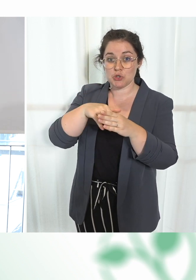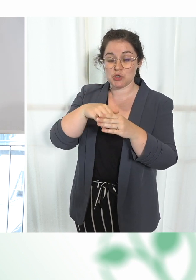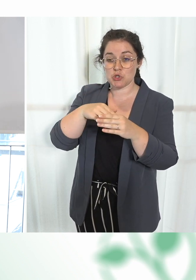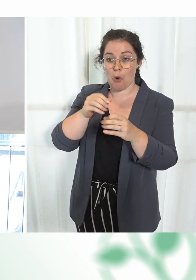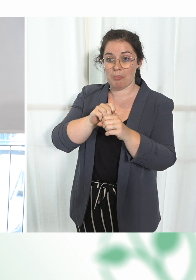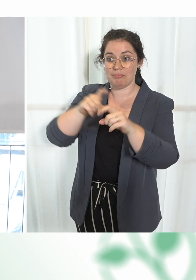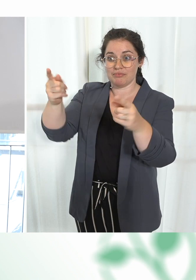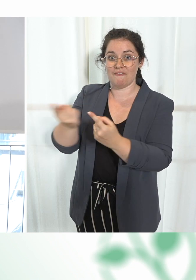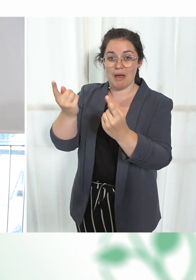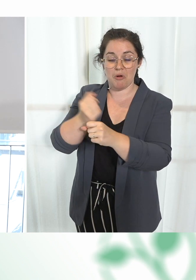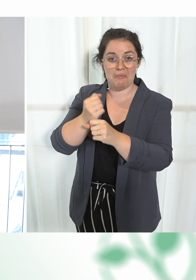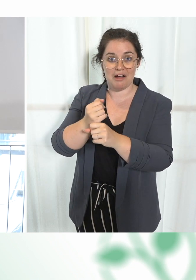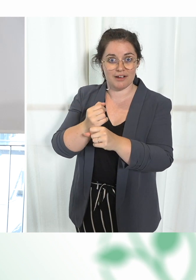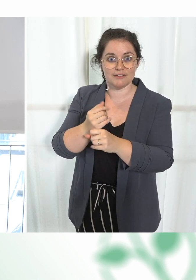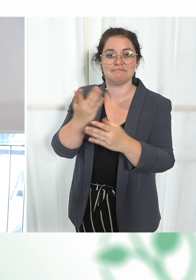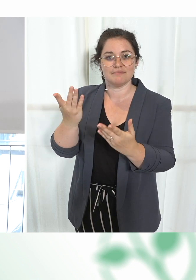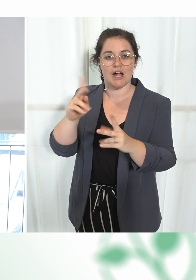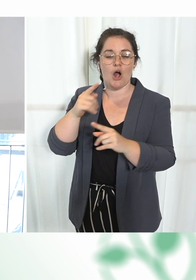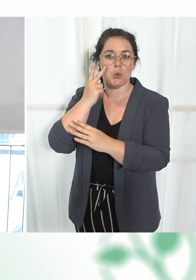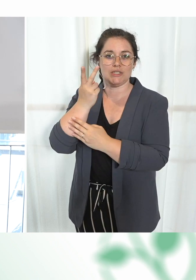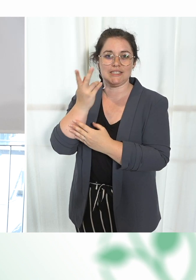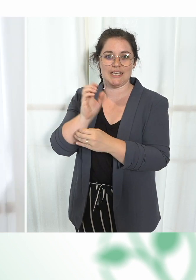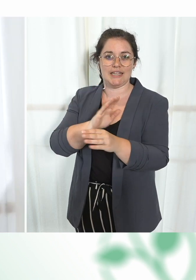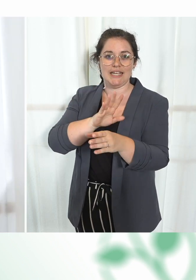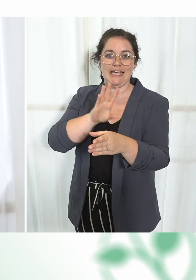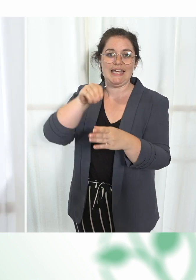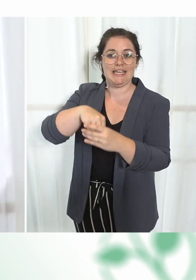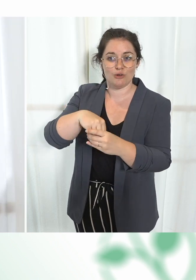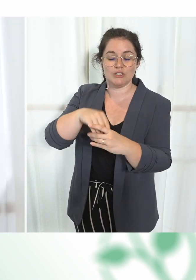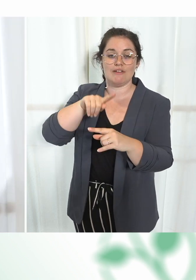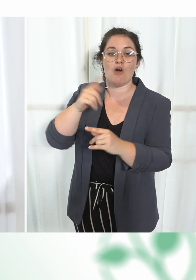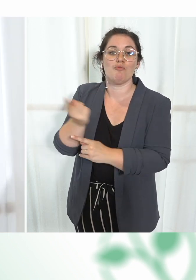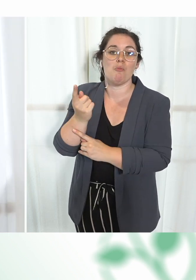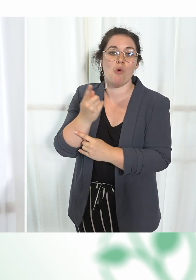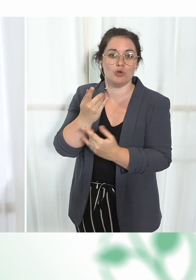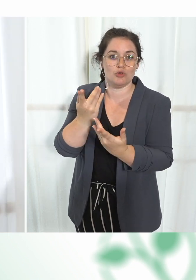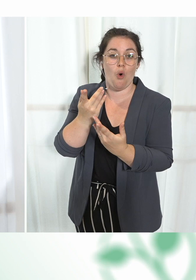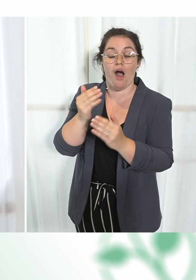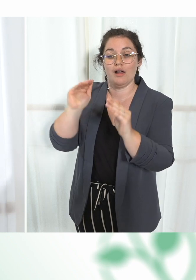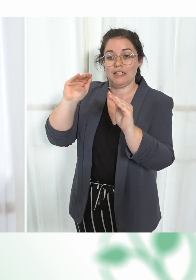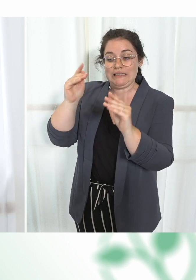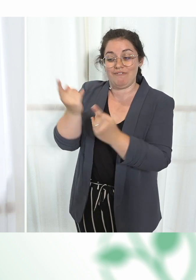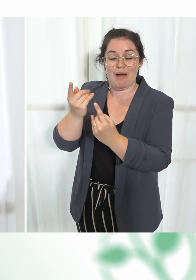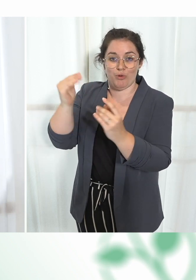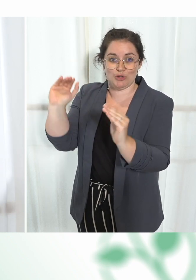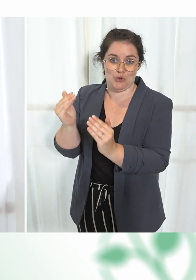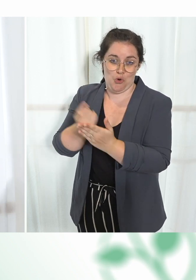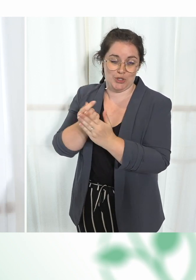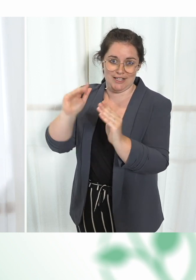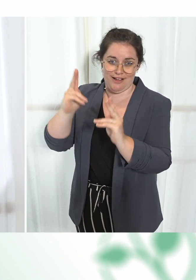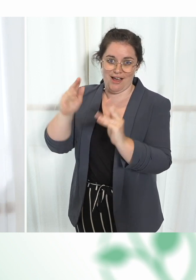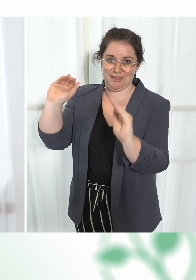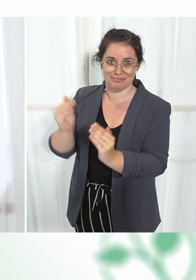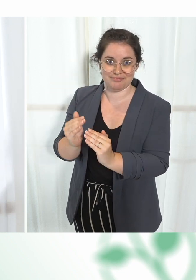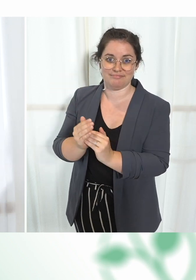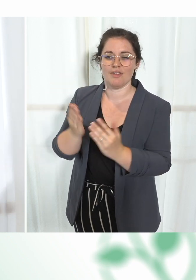tun muss. Also wir sehen, dass Inklusion auch ein Motor für die Kostensenkung im Unternehmen sein kann. Aber was hat Sie dazu bewegt, dass Sie gesagt